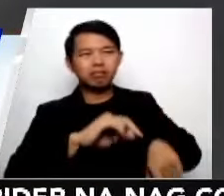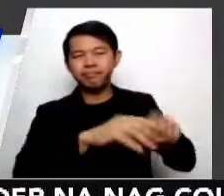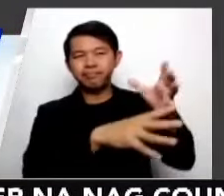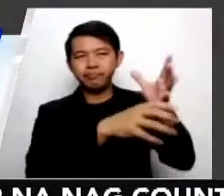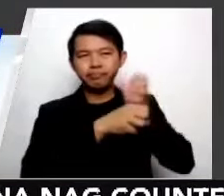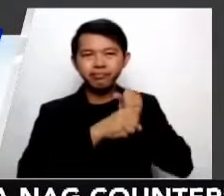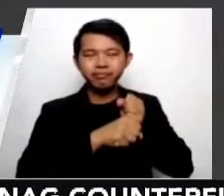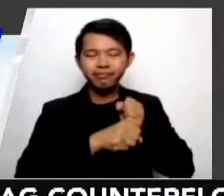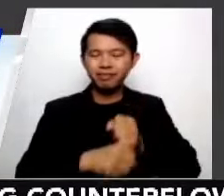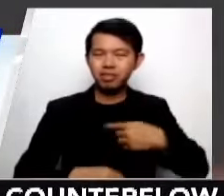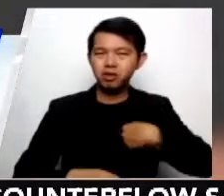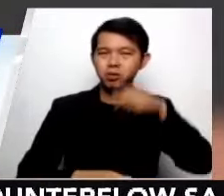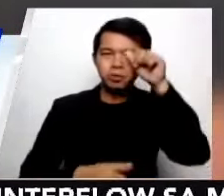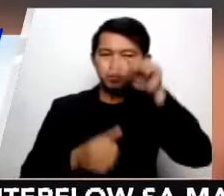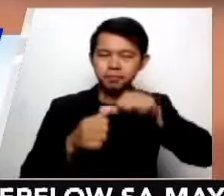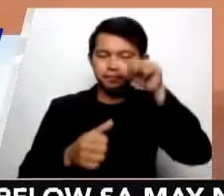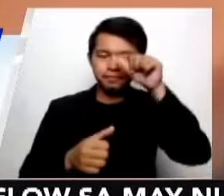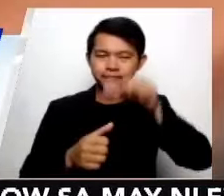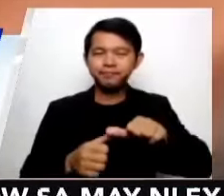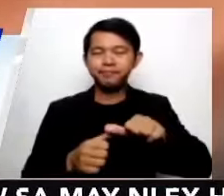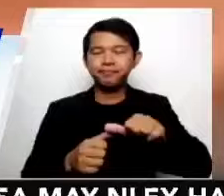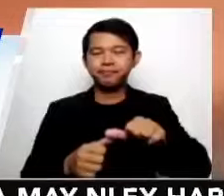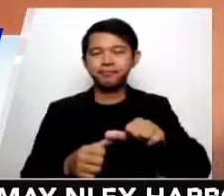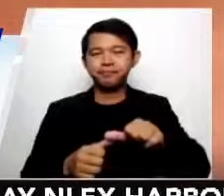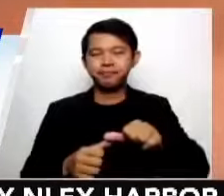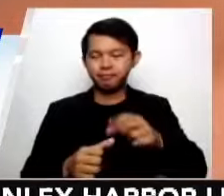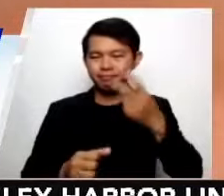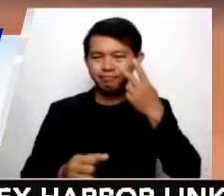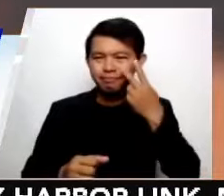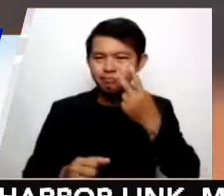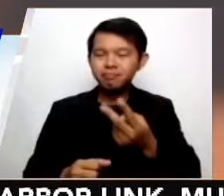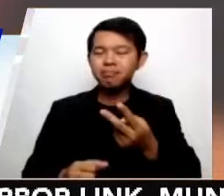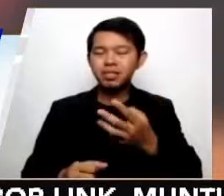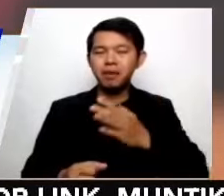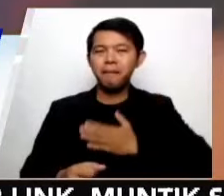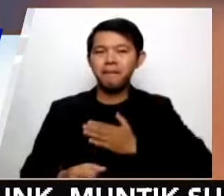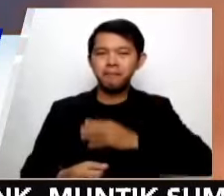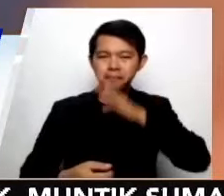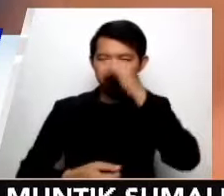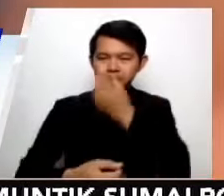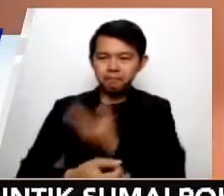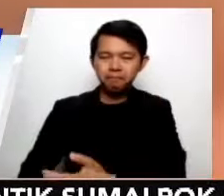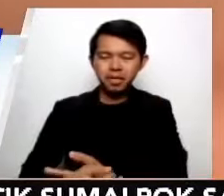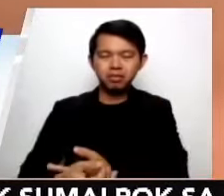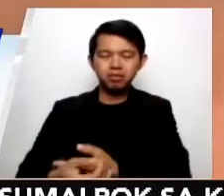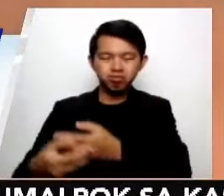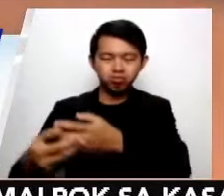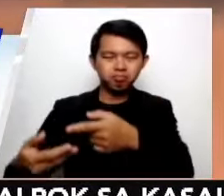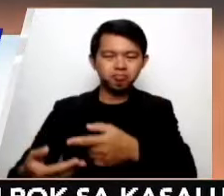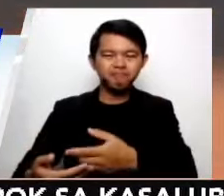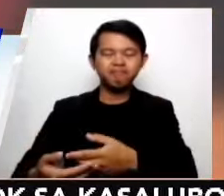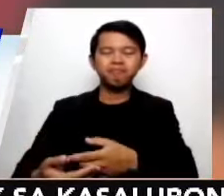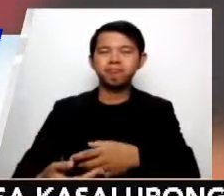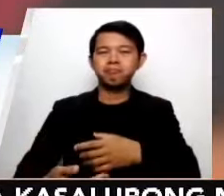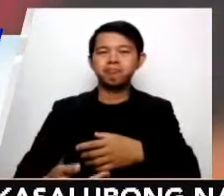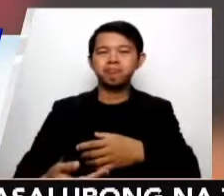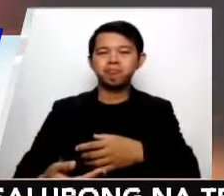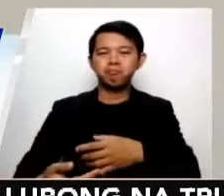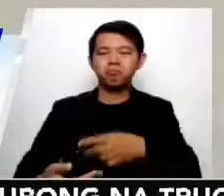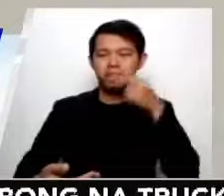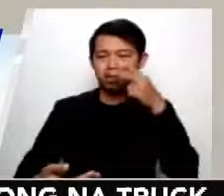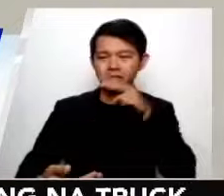yung nung makita ko sa balsa na parang pinatay uli